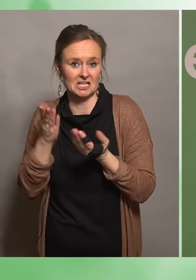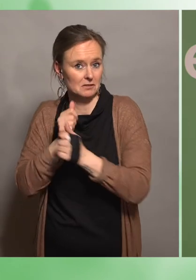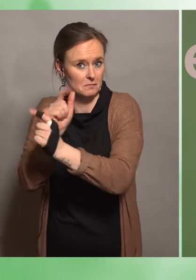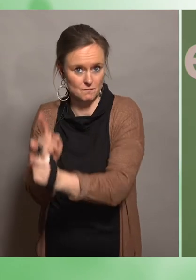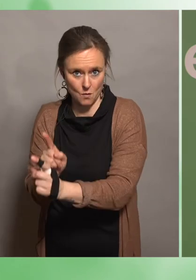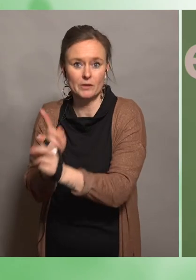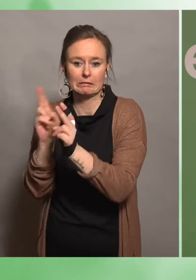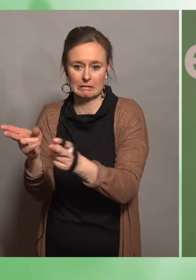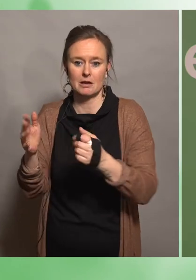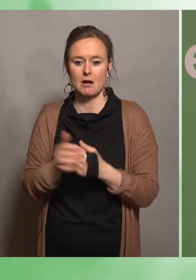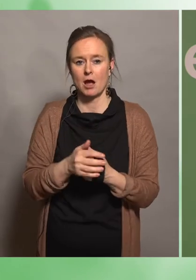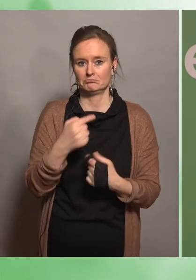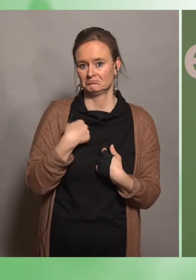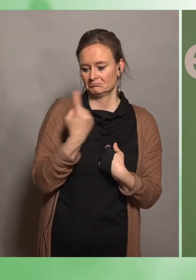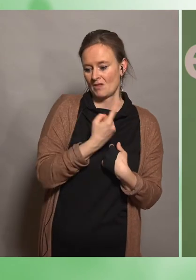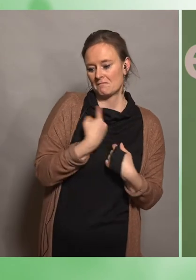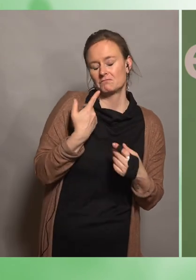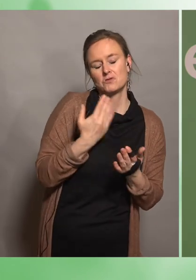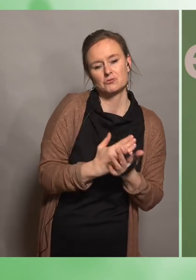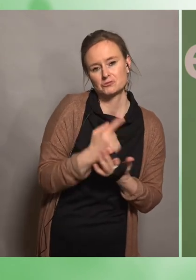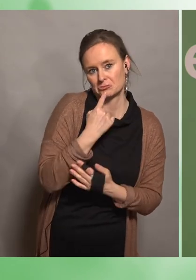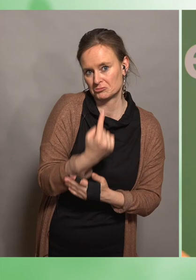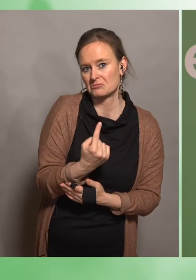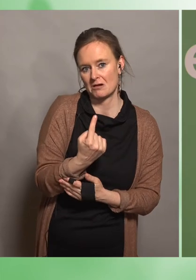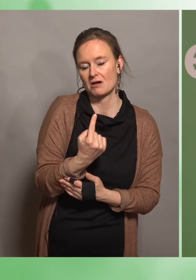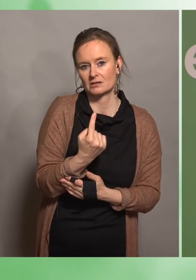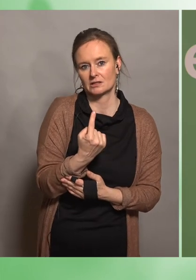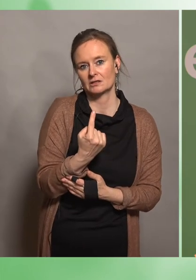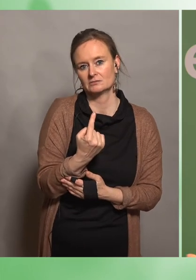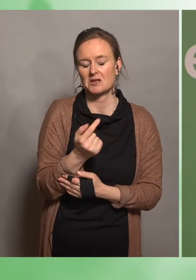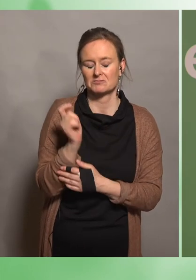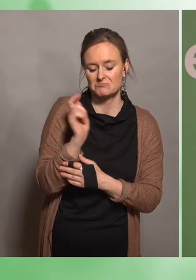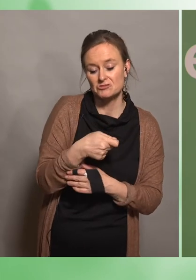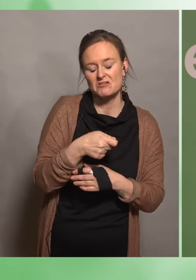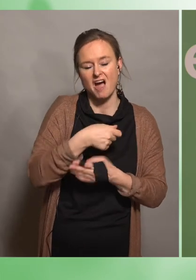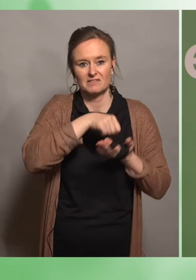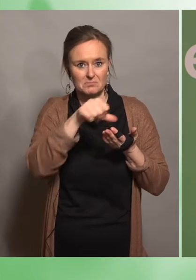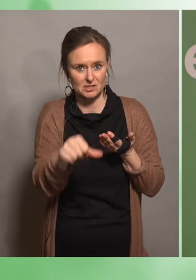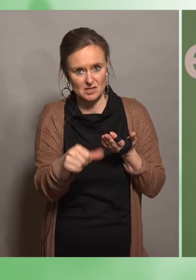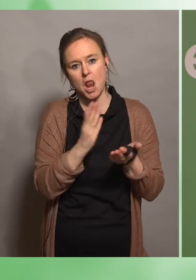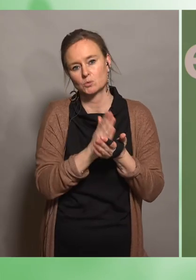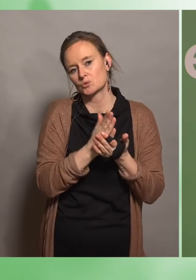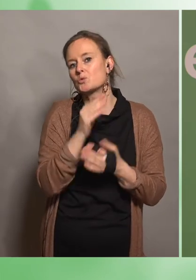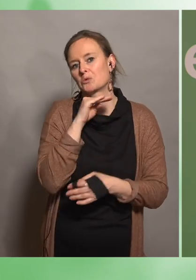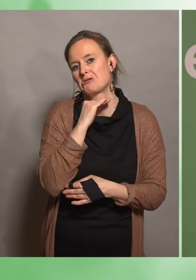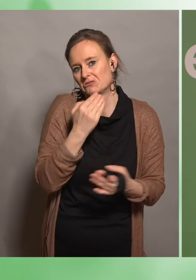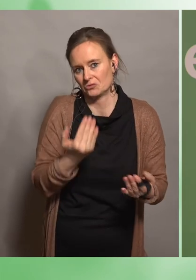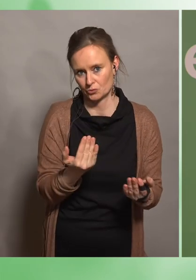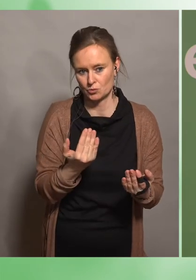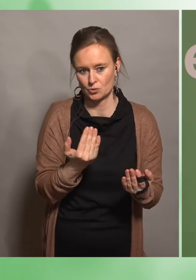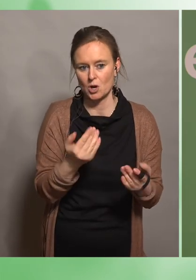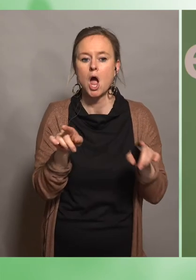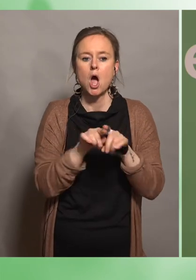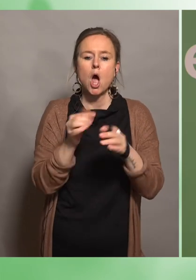eine erhebliche Summe ist und es hat also vorhin schon die Dame von der Firma Markasse angesprochen, dass also hier